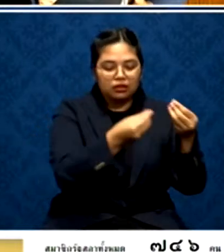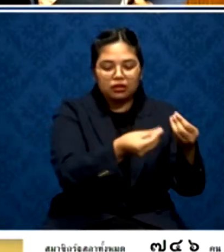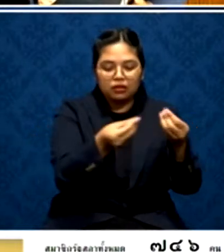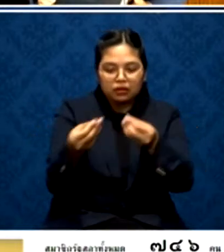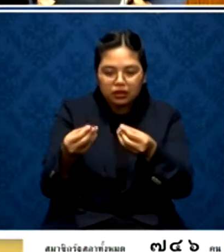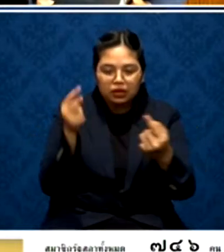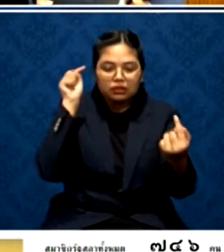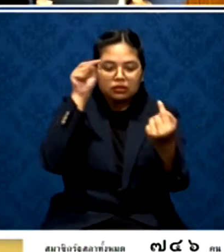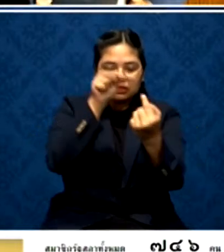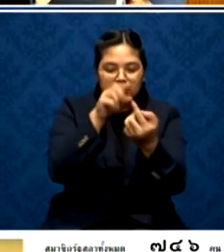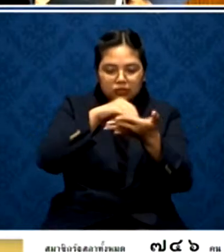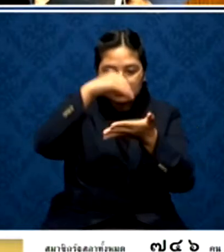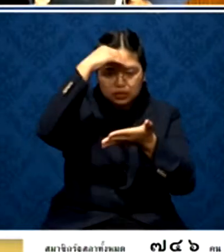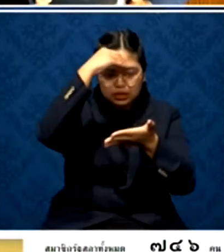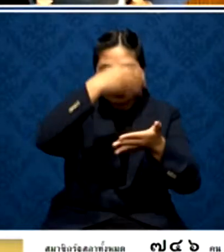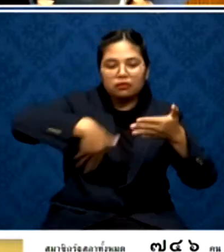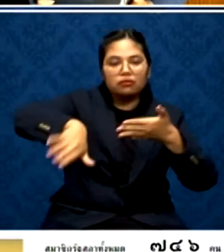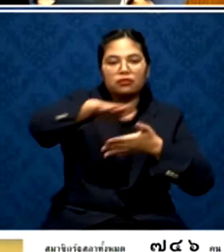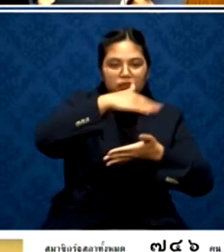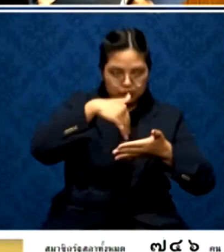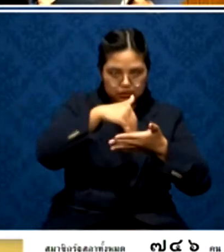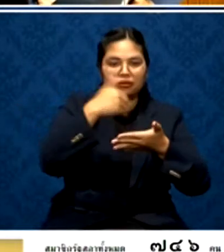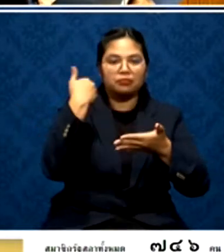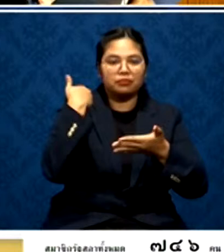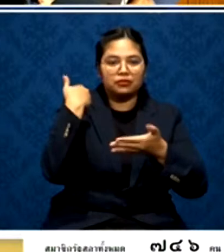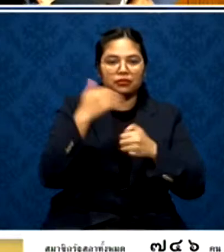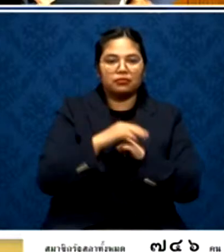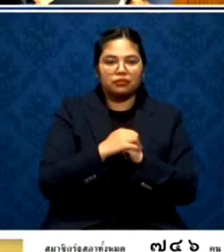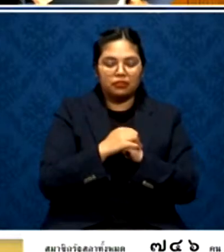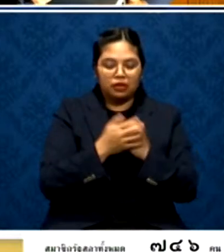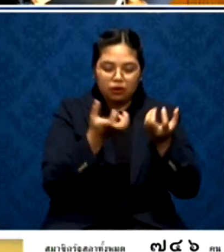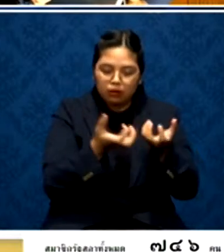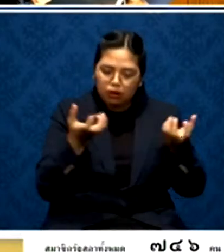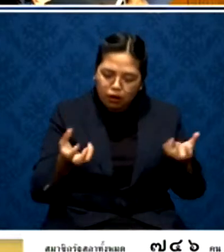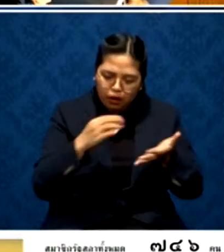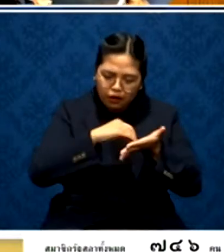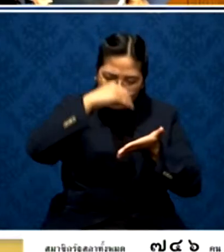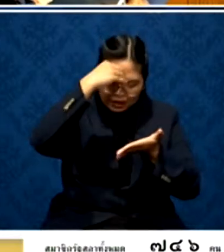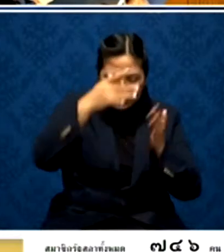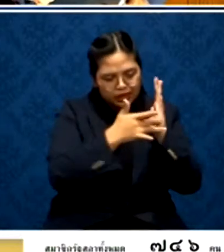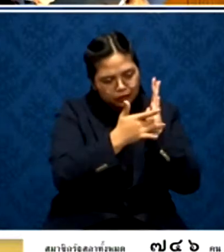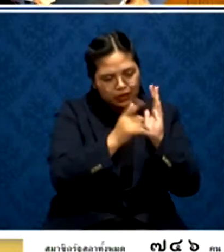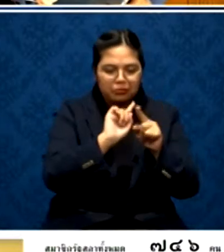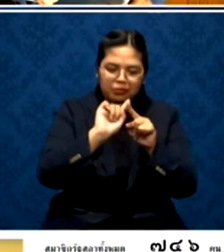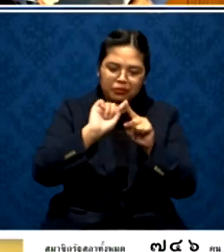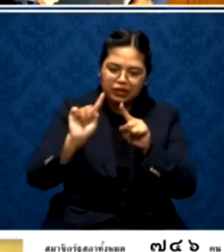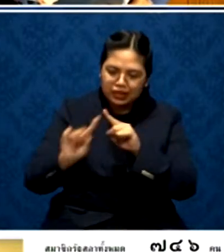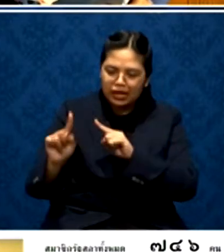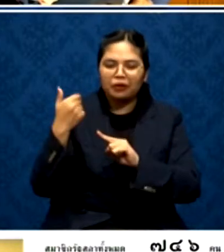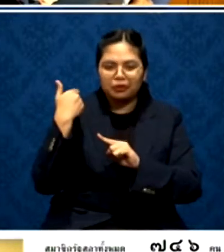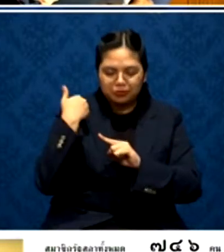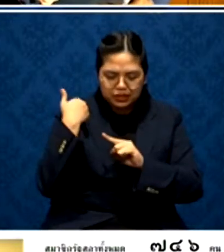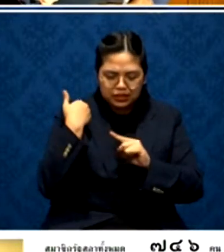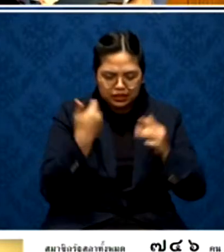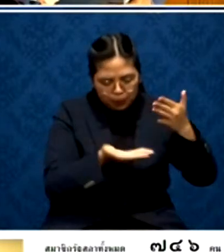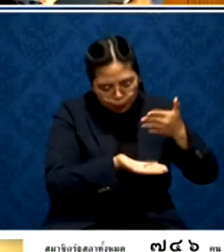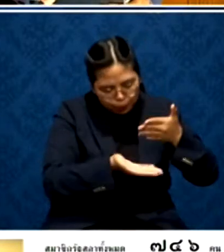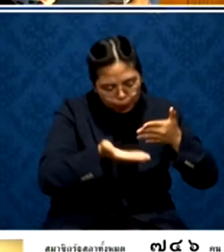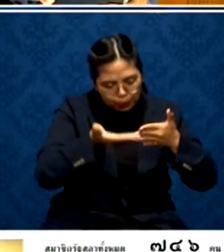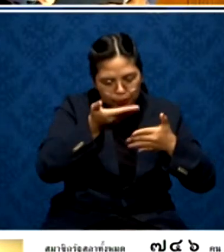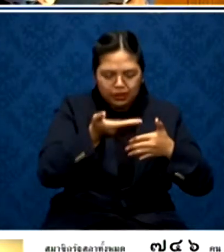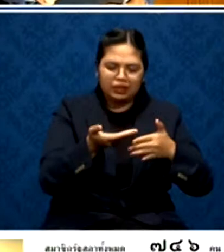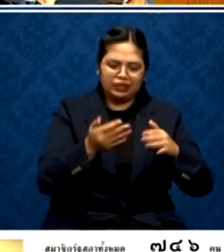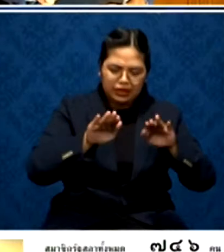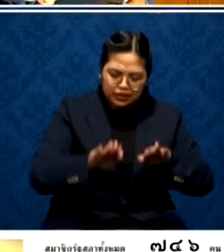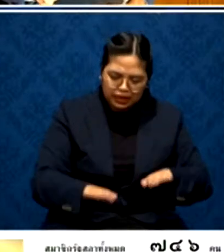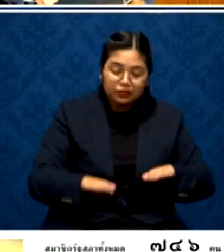ได้เข้าถึงการเรียนรู้อย่างทั่วถึงมีอุปกรณ์การเรียนที่เหมาะสมต่อผู้เรียนแต่ละวัยและใช้ระบบเทคโนโลยีการศึกษาส